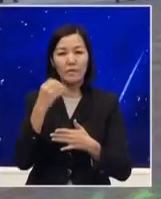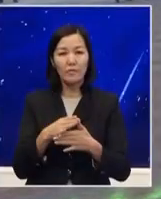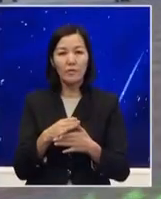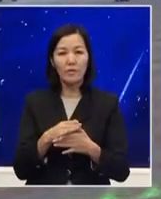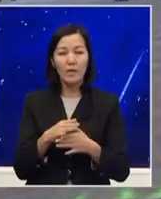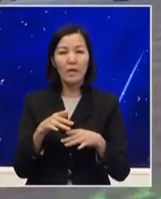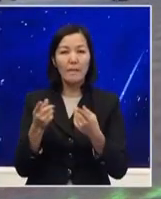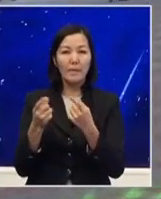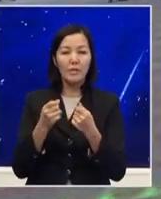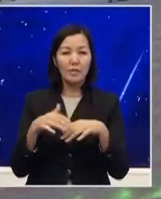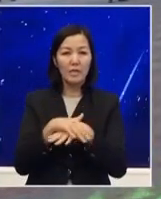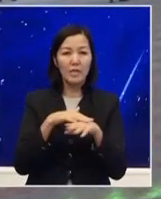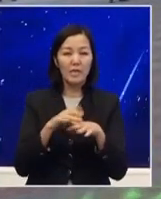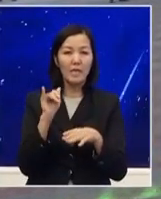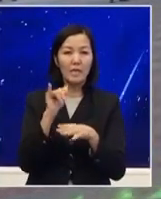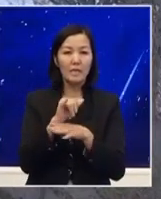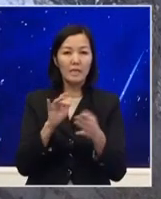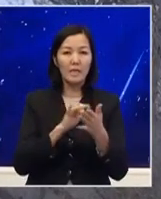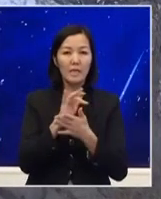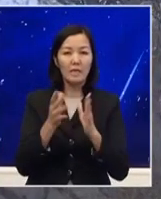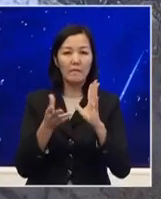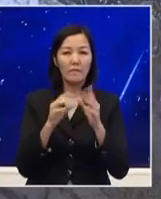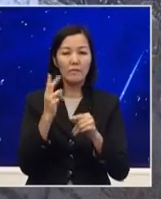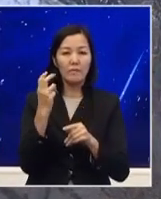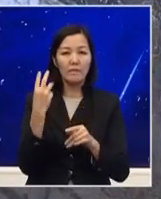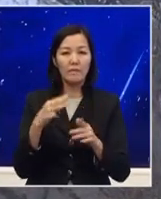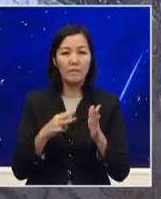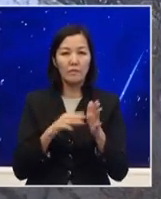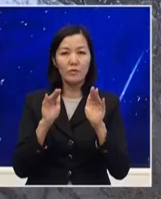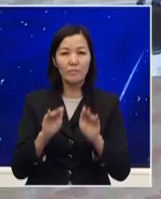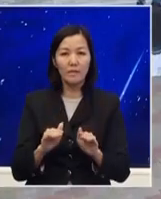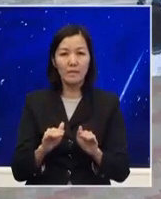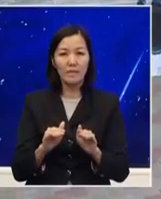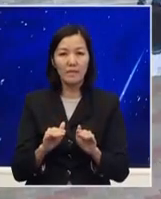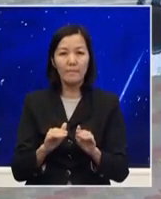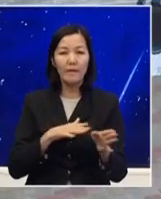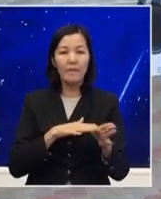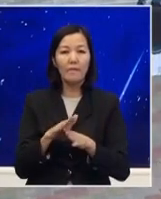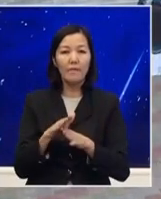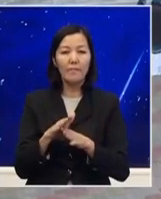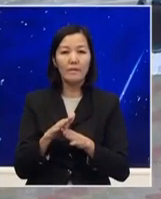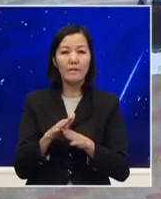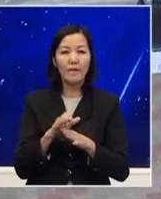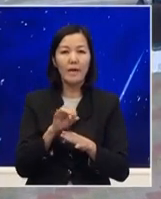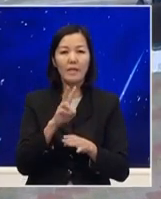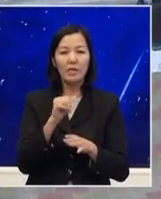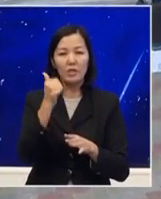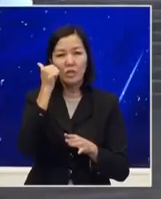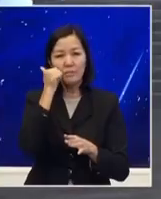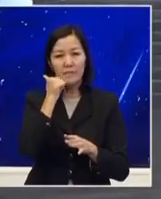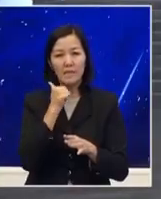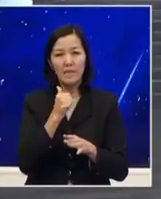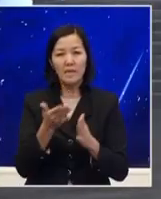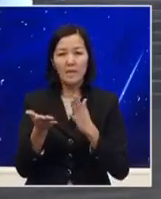притяжения горожан и гостей города рассчитан на 228 посадочных мест. Сооружение выполнено в античном стиле и